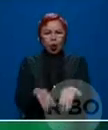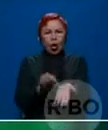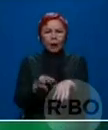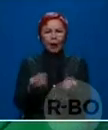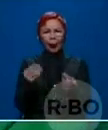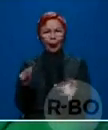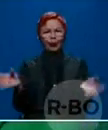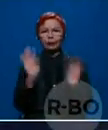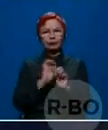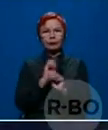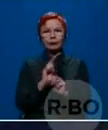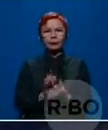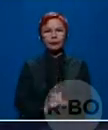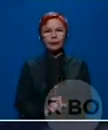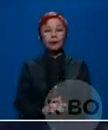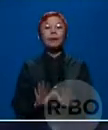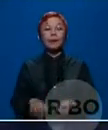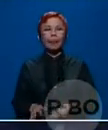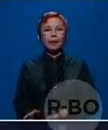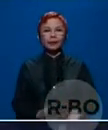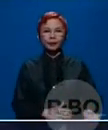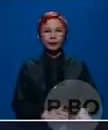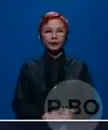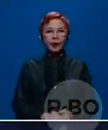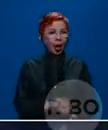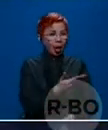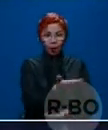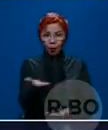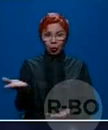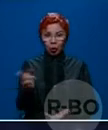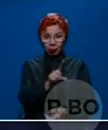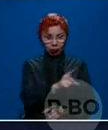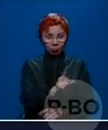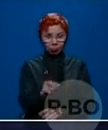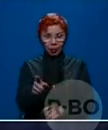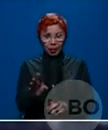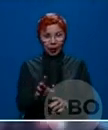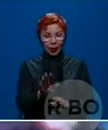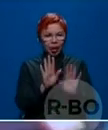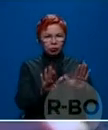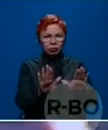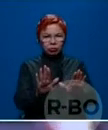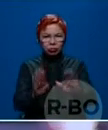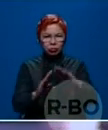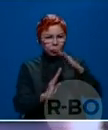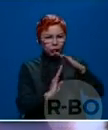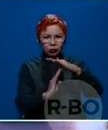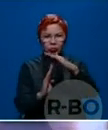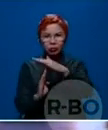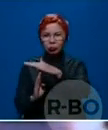baik para paslon dan juga penonton hadirin sekalian kita tenang dulu kita tenang